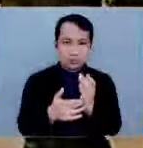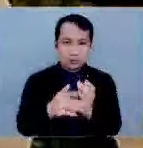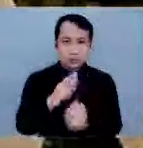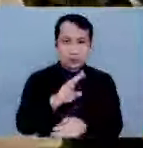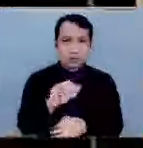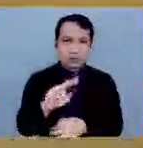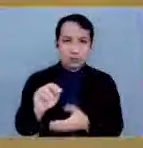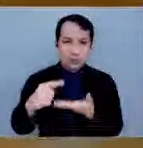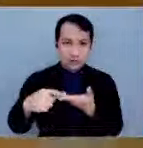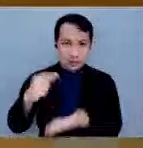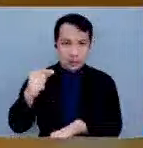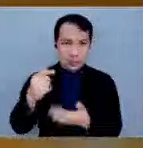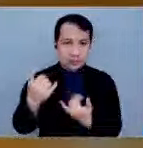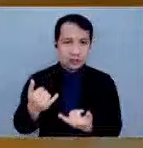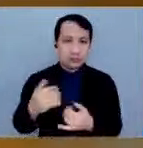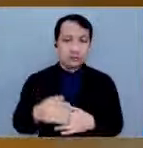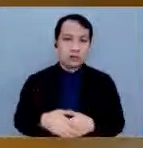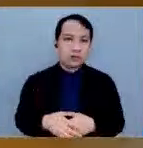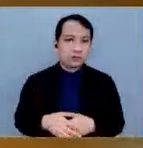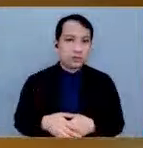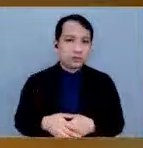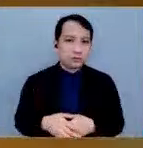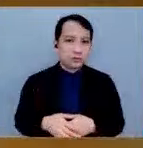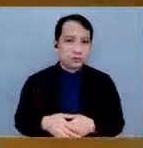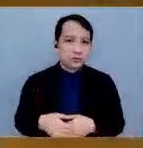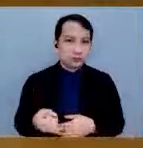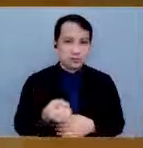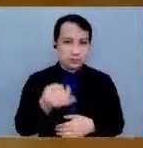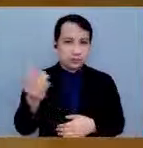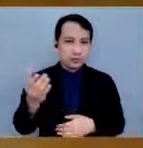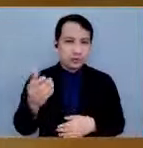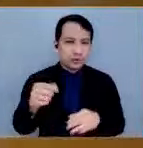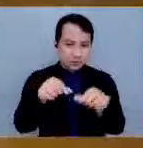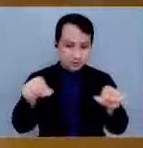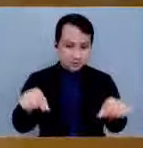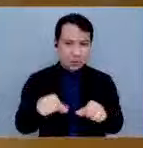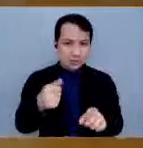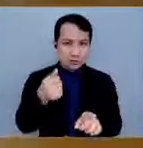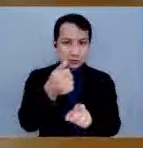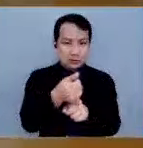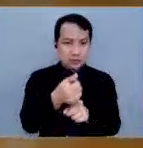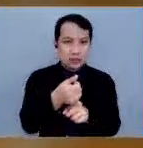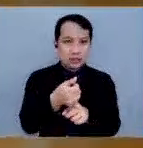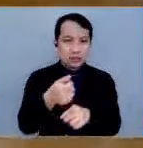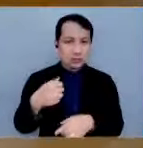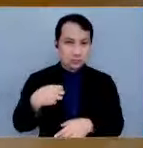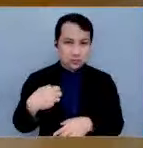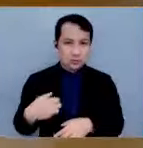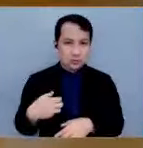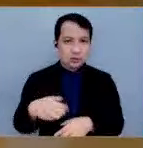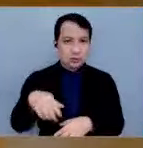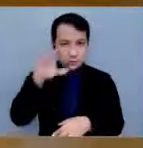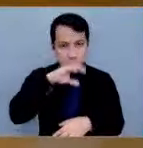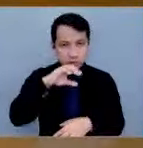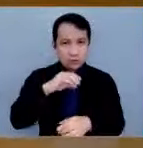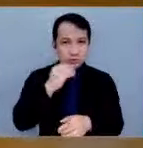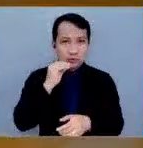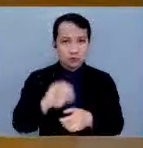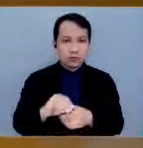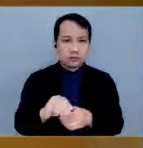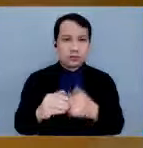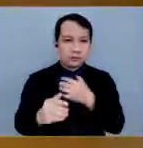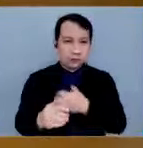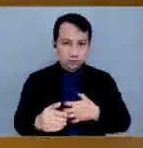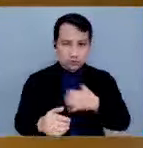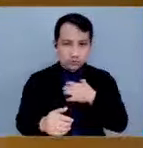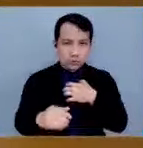araw. Ito ang compound na ni-raid ng mga operatiba sa bisa ng search warrant dahil sa reklamo ng human